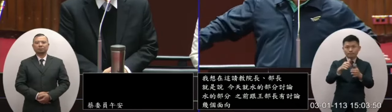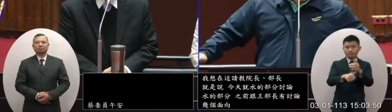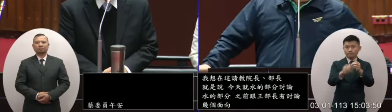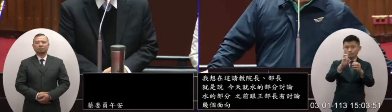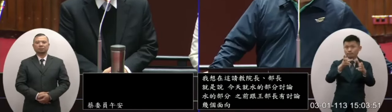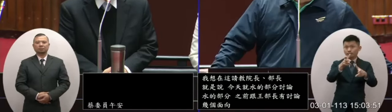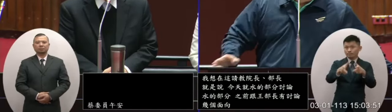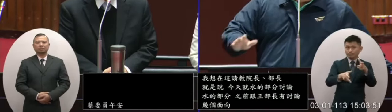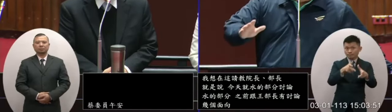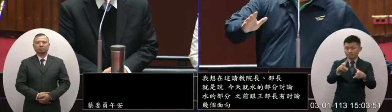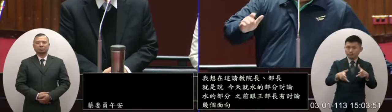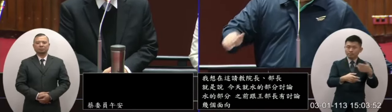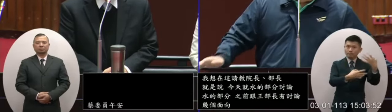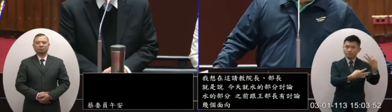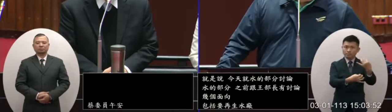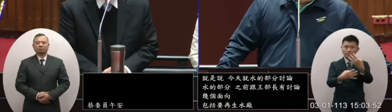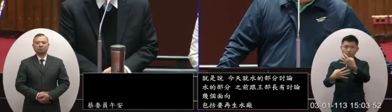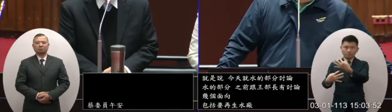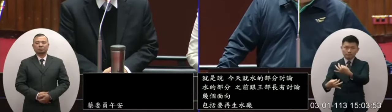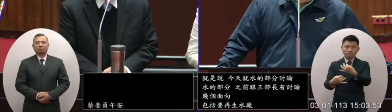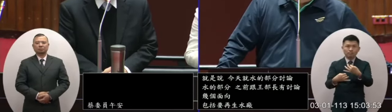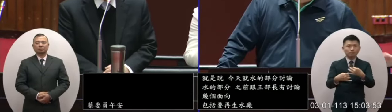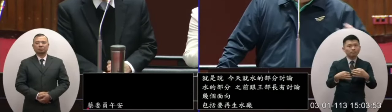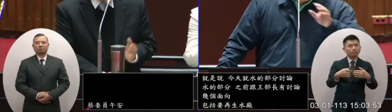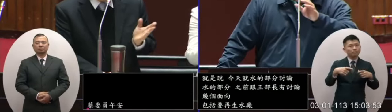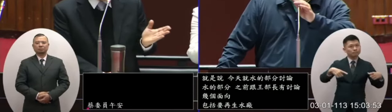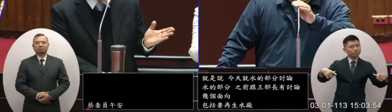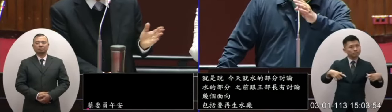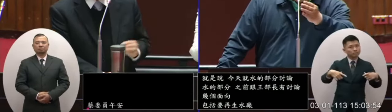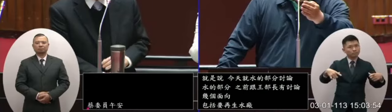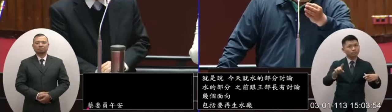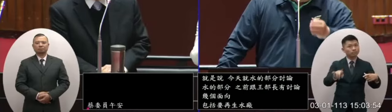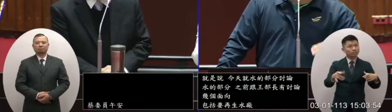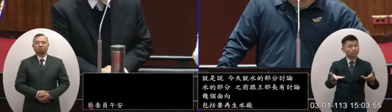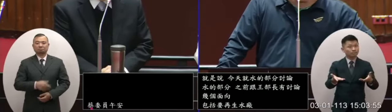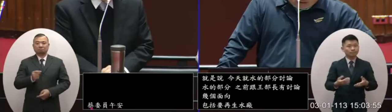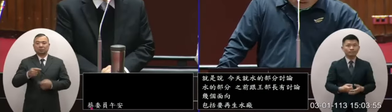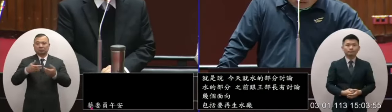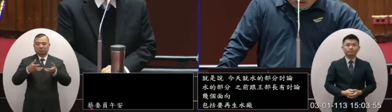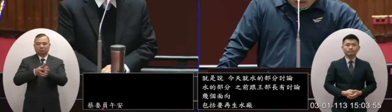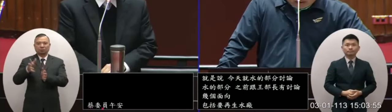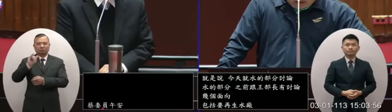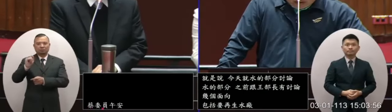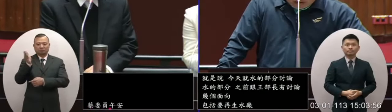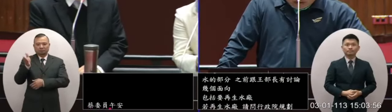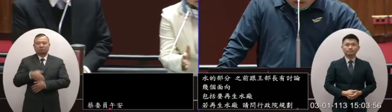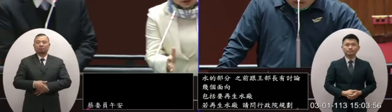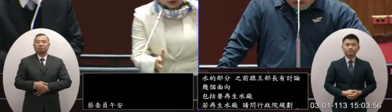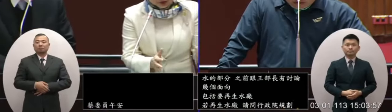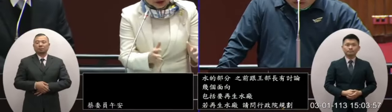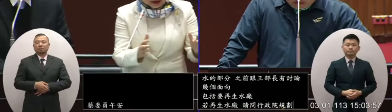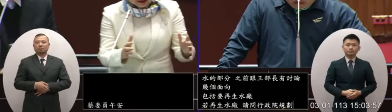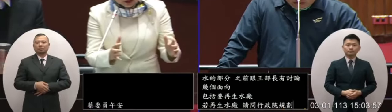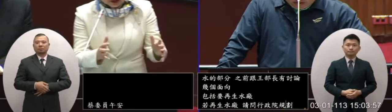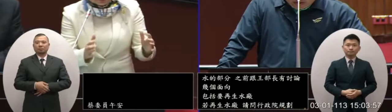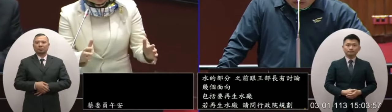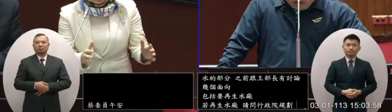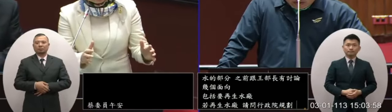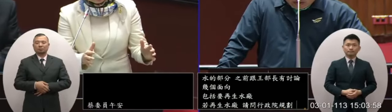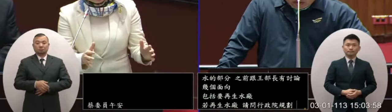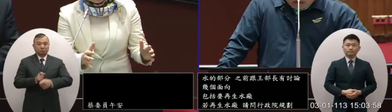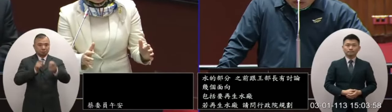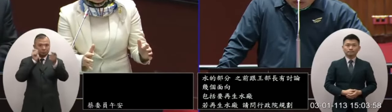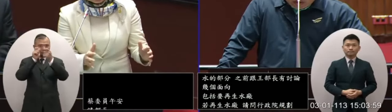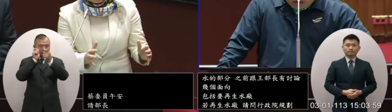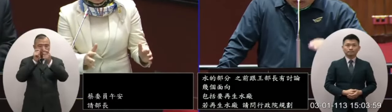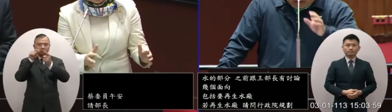它的范围要怎么看呢？ 那请部长。 短期之内那就说对于这